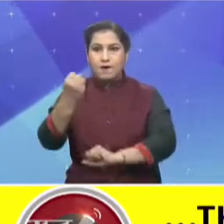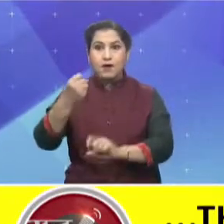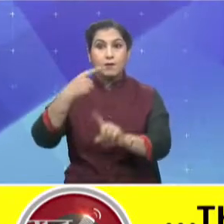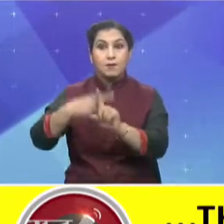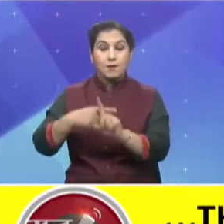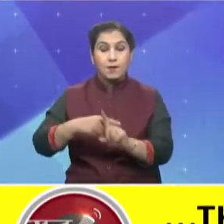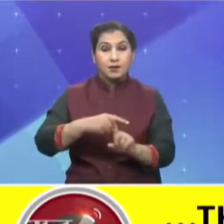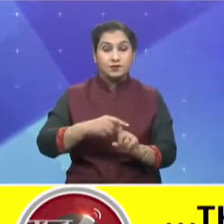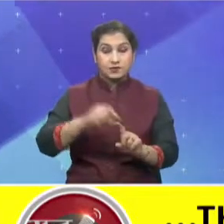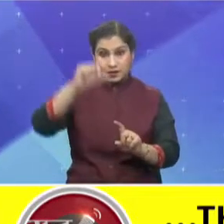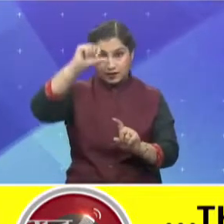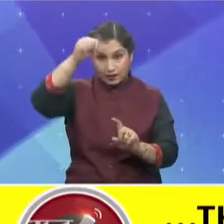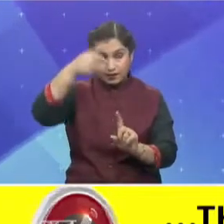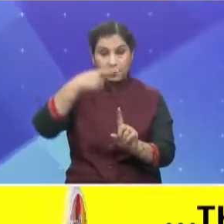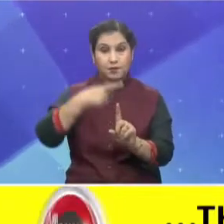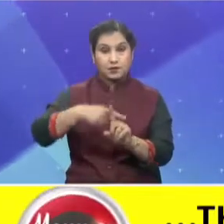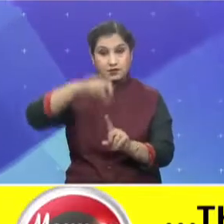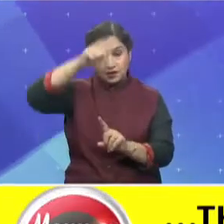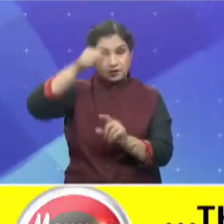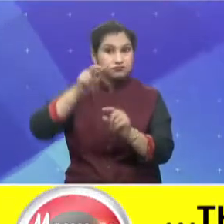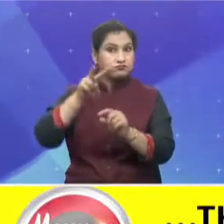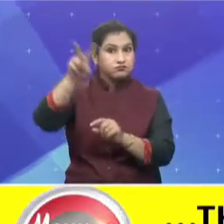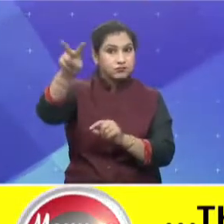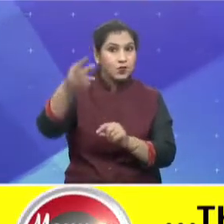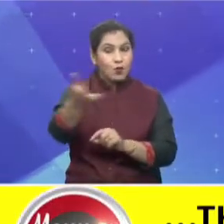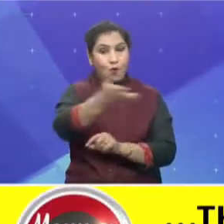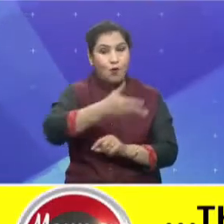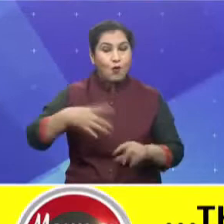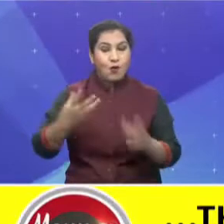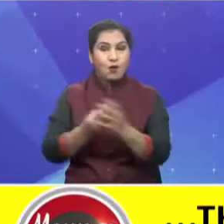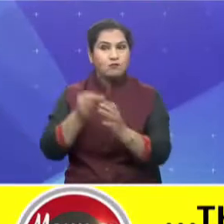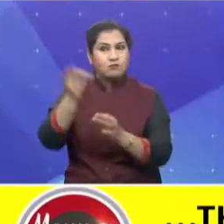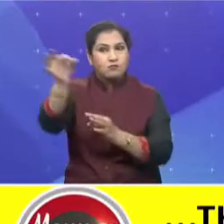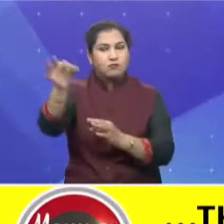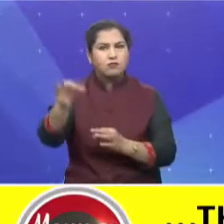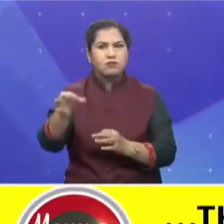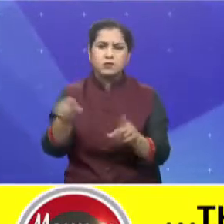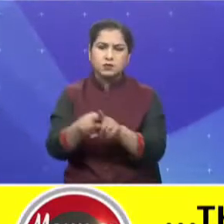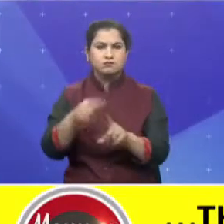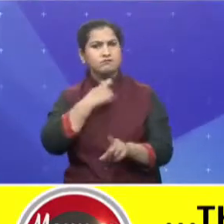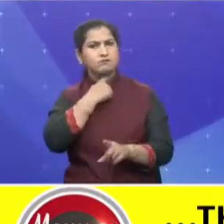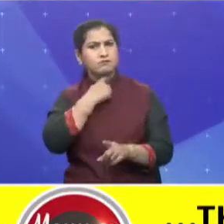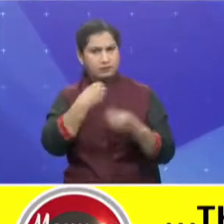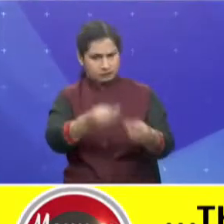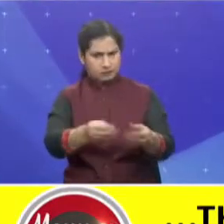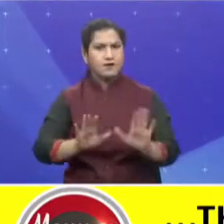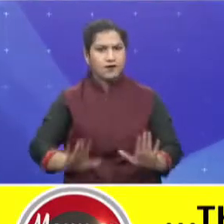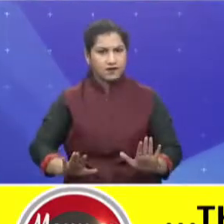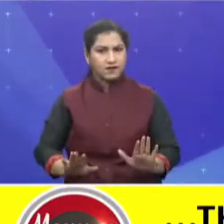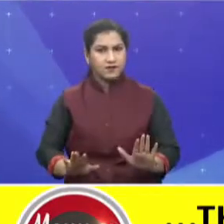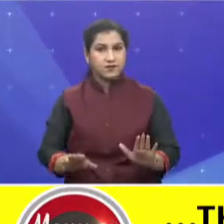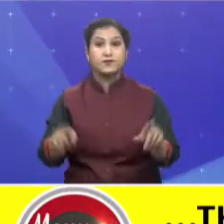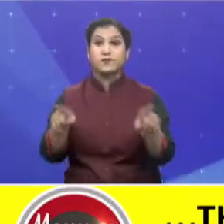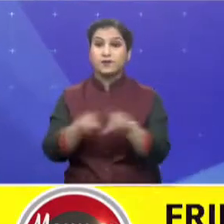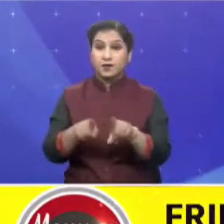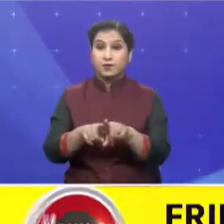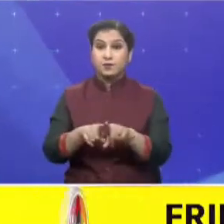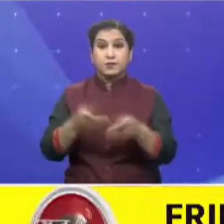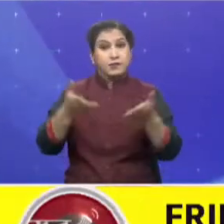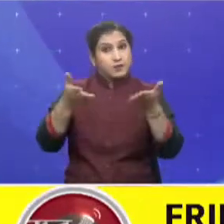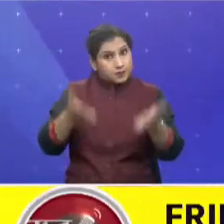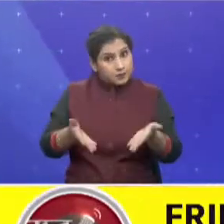के उज्जवल भविष्य के लिए एक तरह से गारंटी देता है। साथियों,